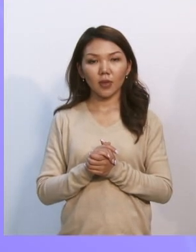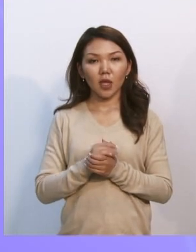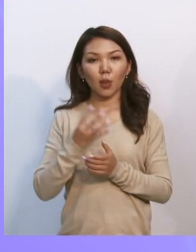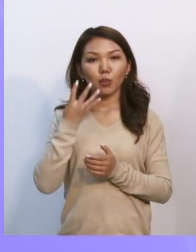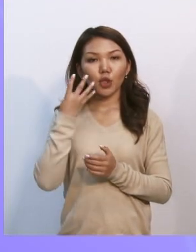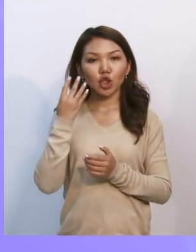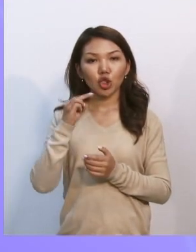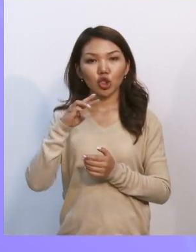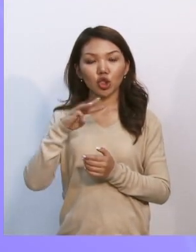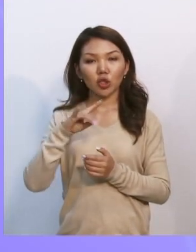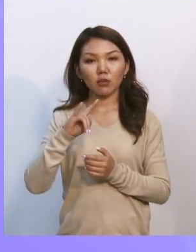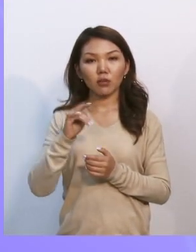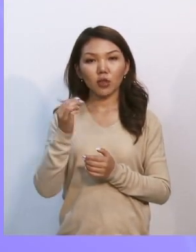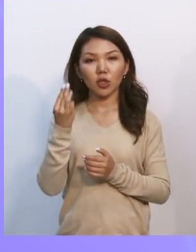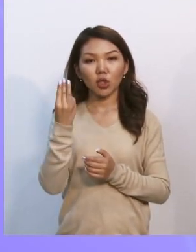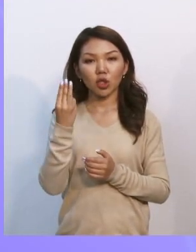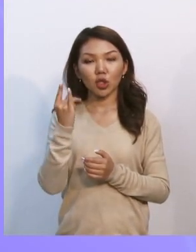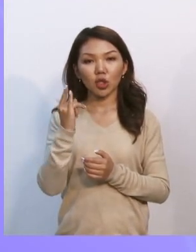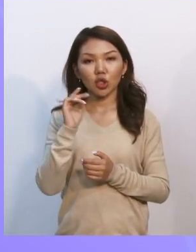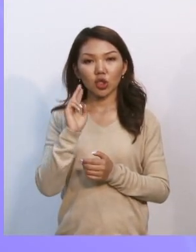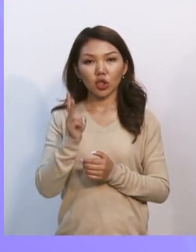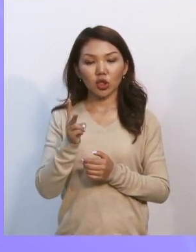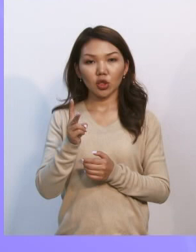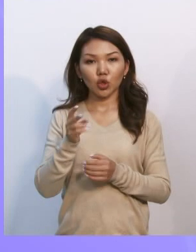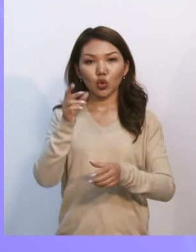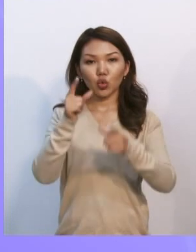Мышык сүт ичет.